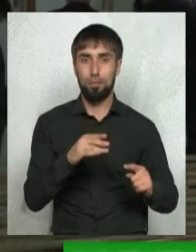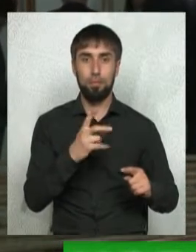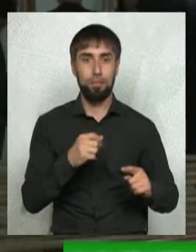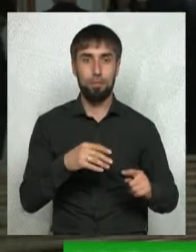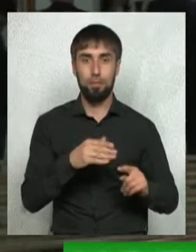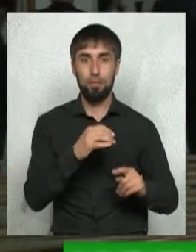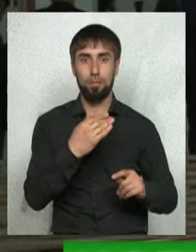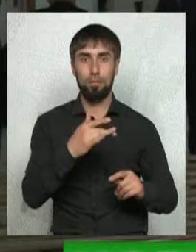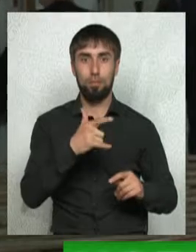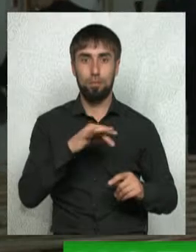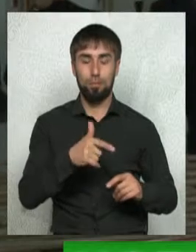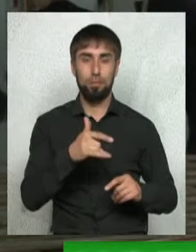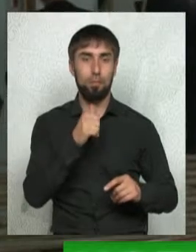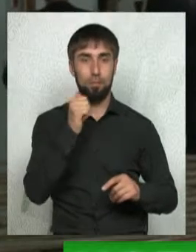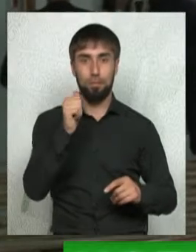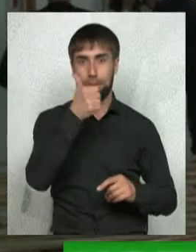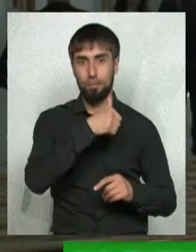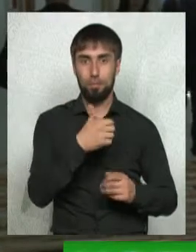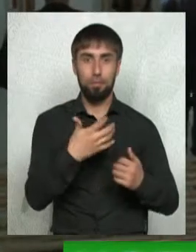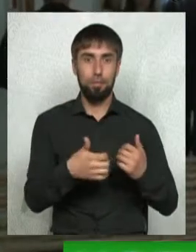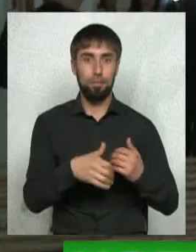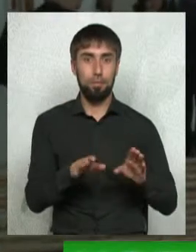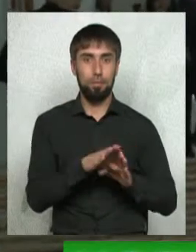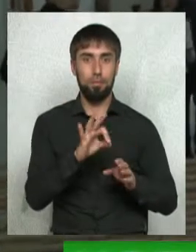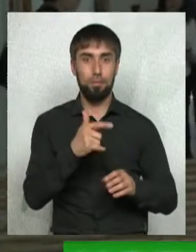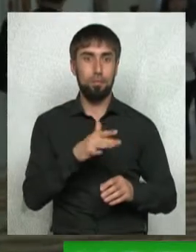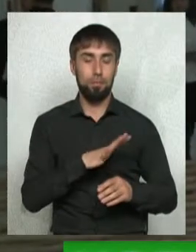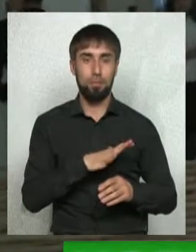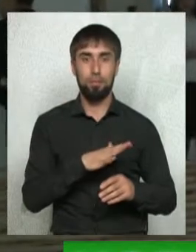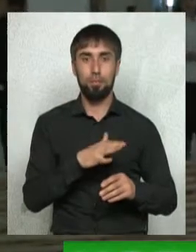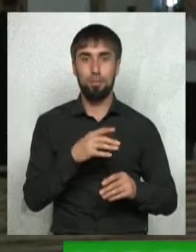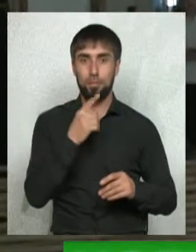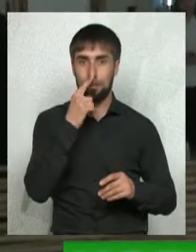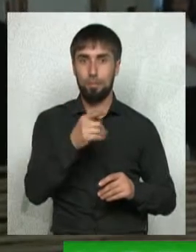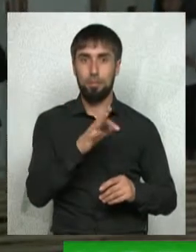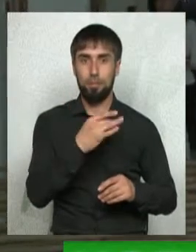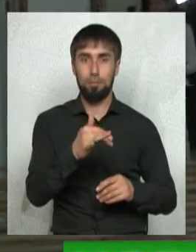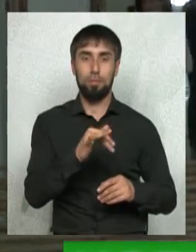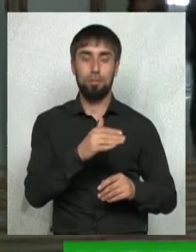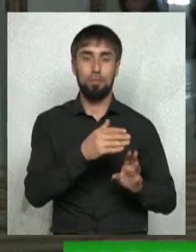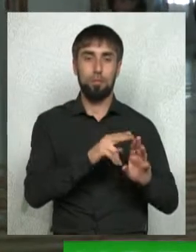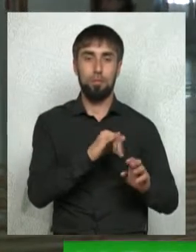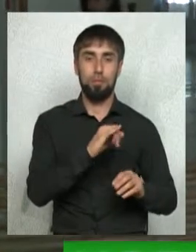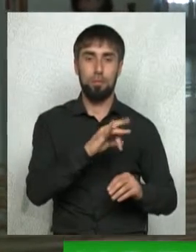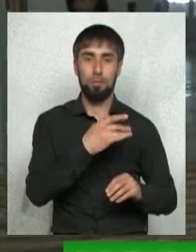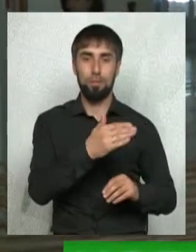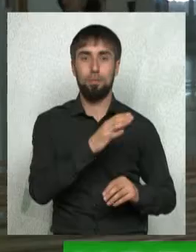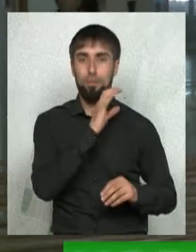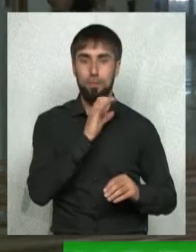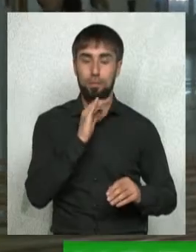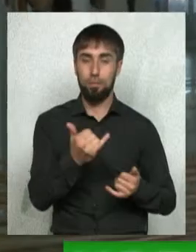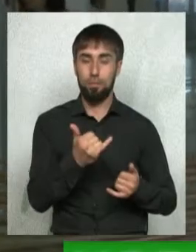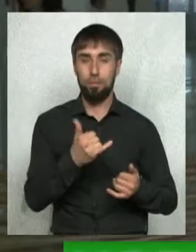федеральных округах. В прошлом году среди этих округов были Дальневосточный, Сибирский, Уральский округа, а в этом году у нас